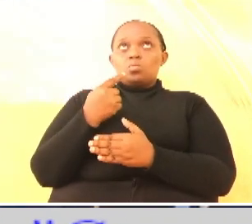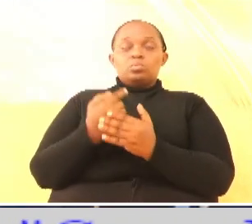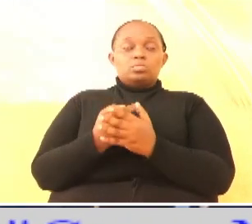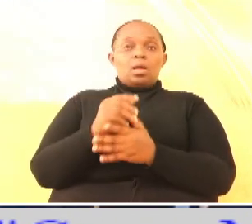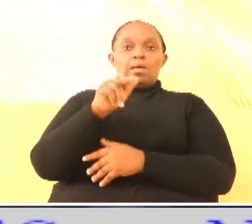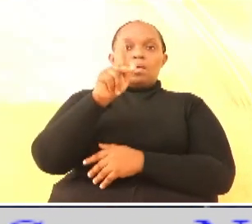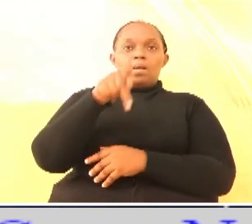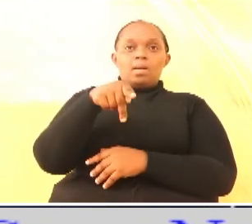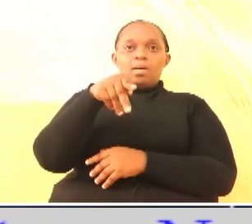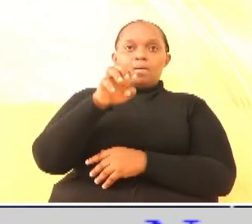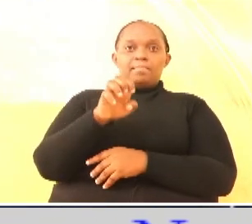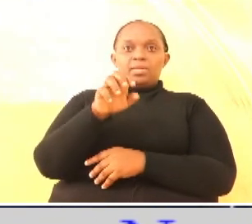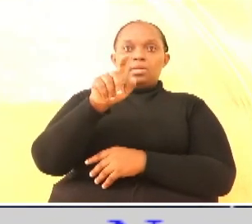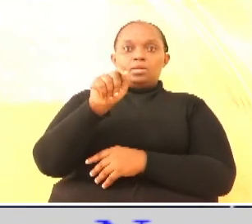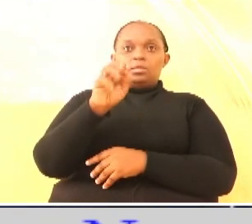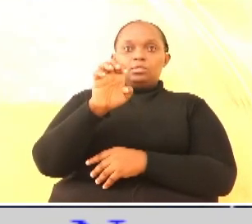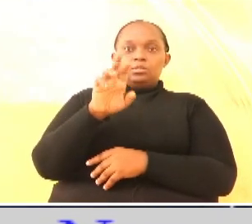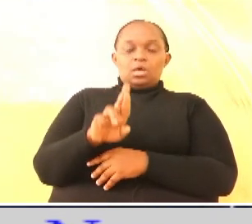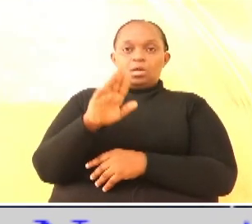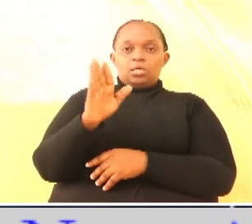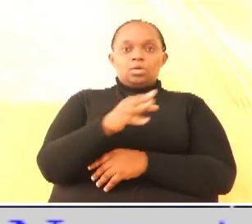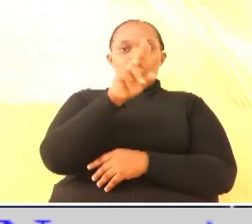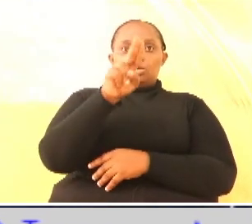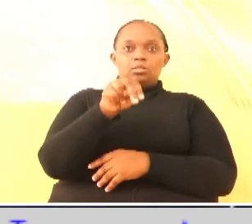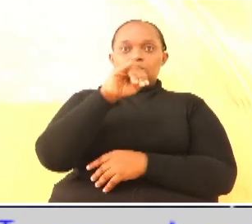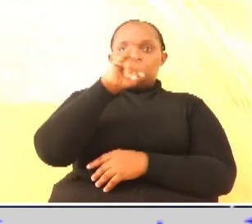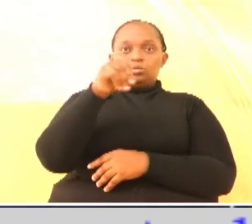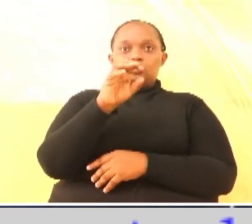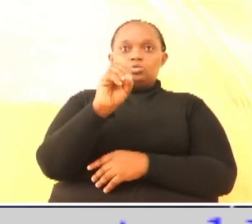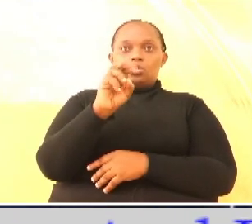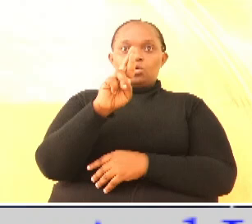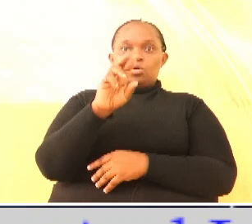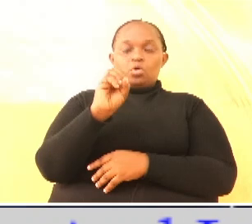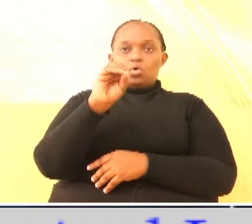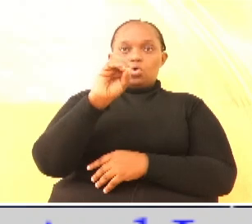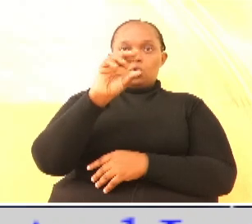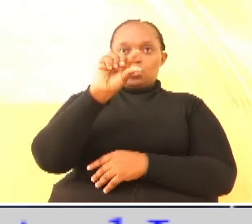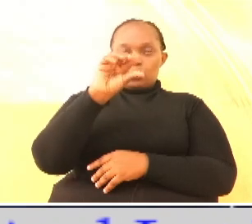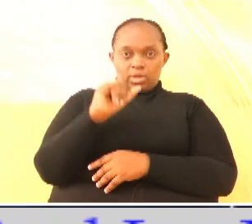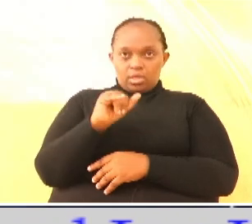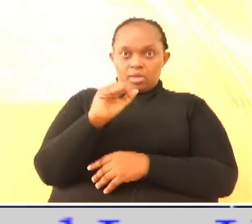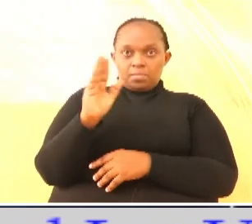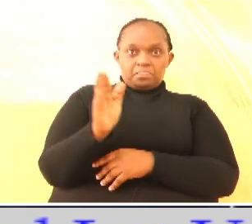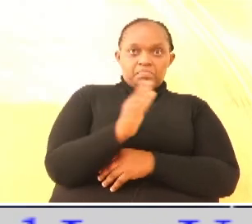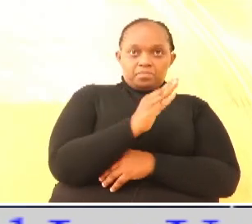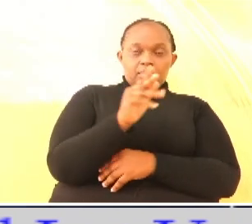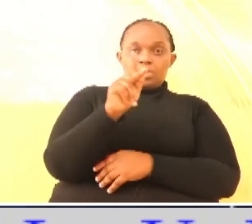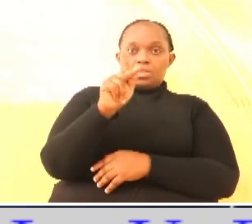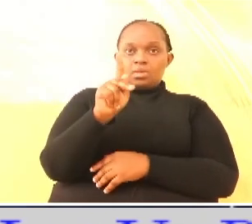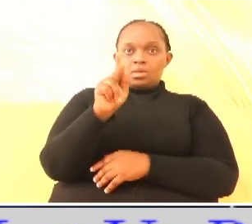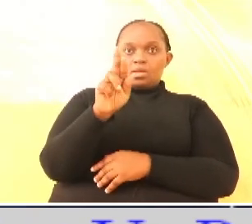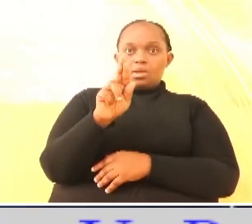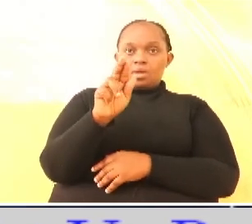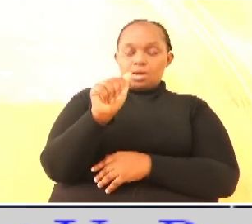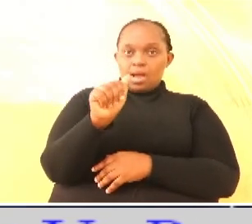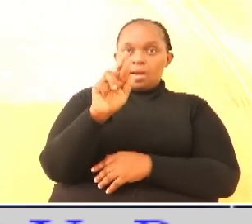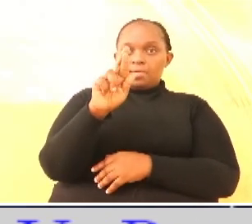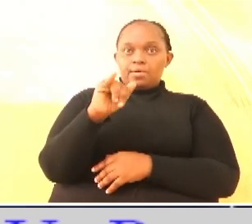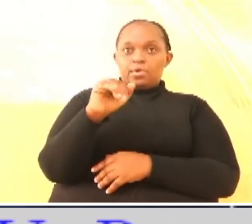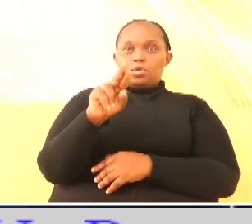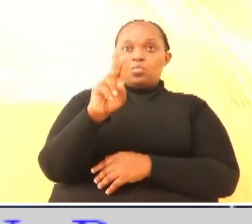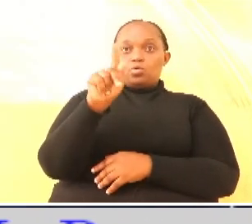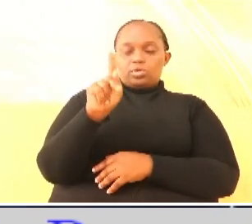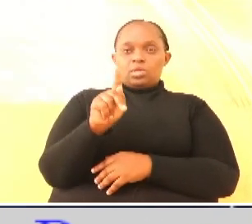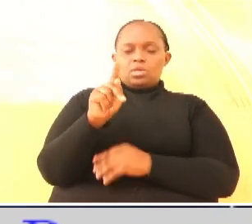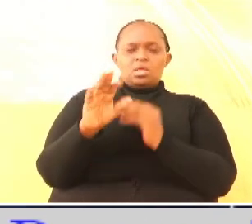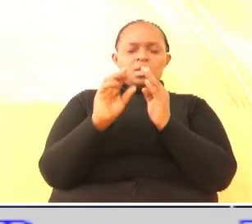Kariuki. Katika uchungaji najulikana kama Kariuki. Kisema Njoroge utaonyeshwa mwingine. Na nampenda